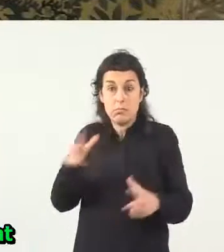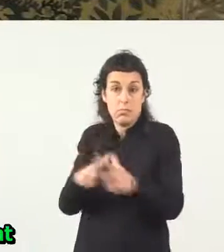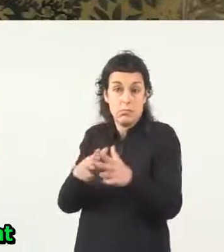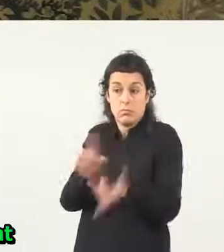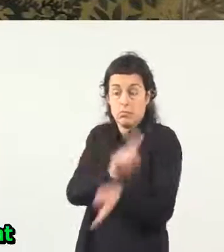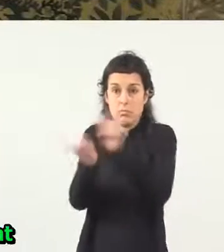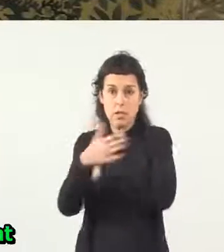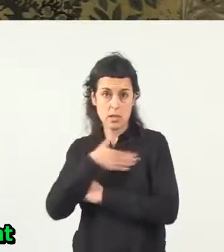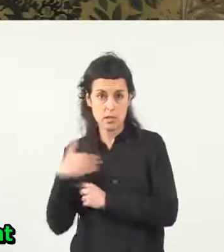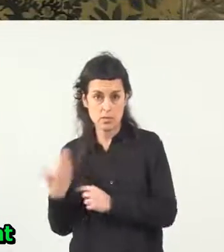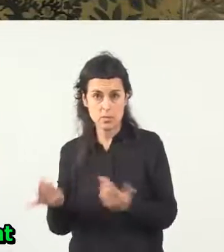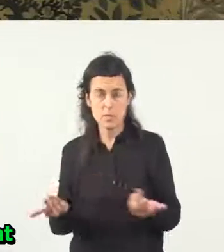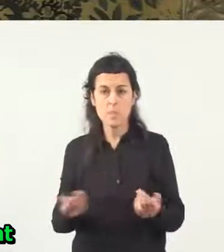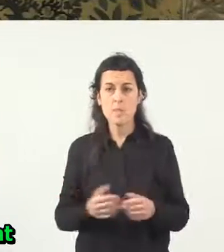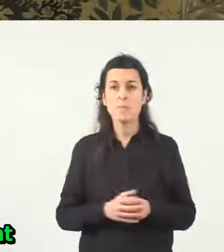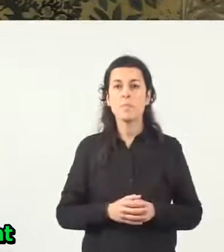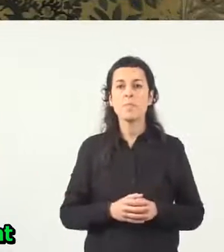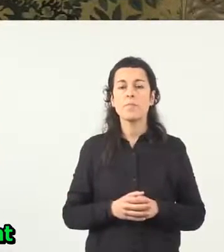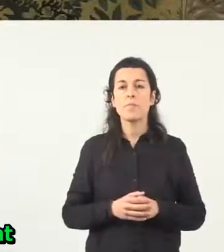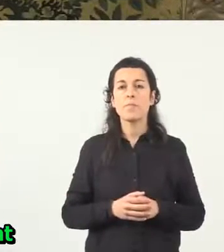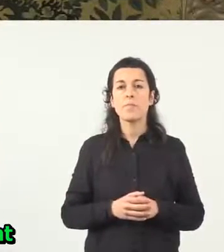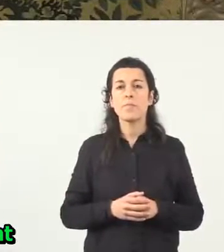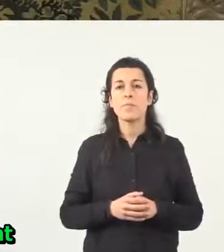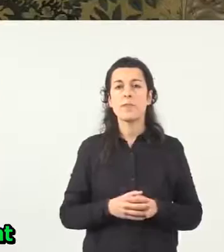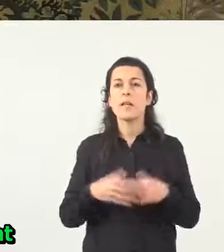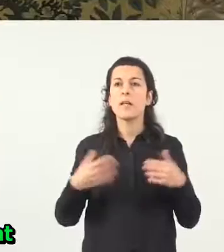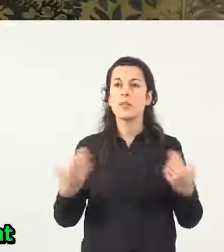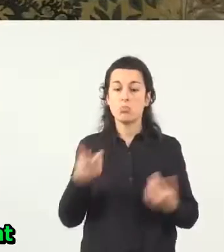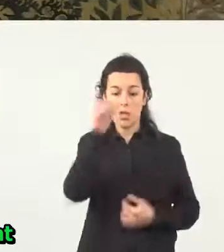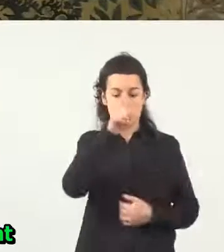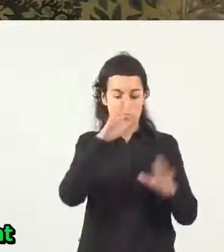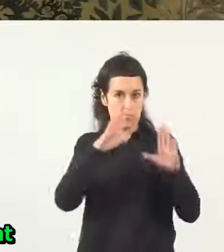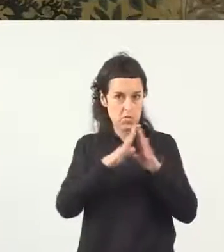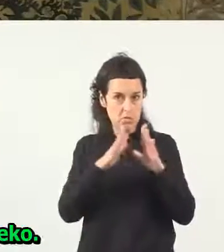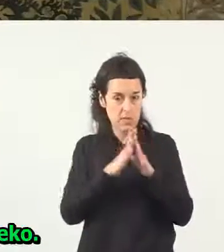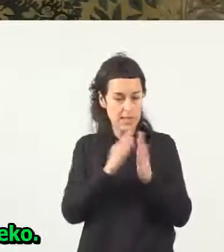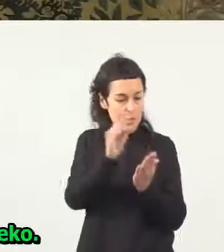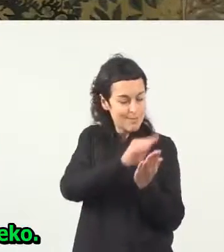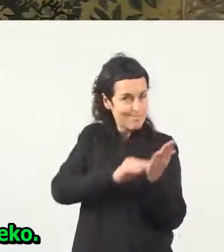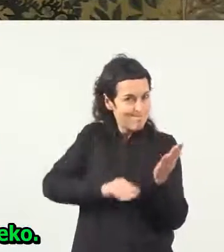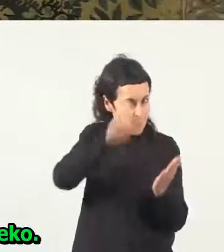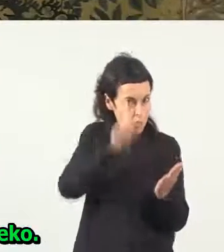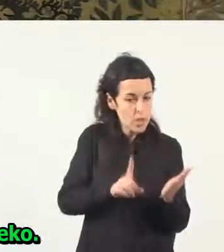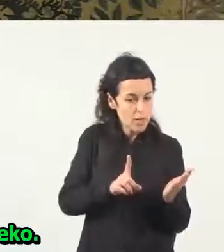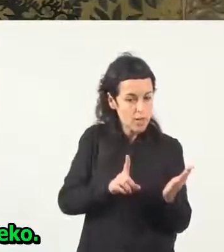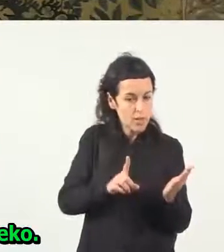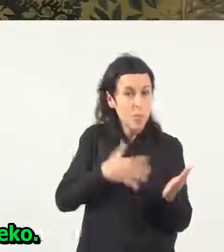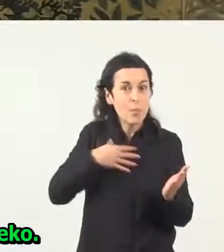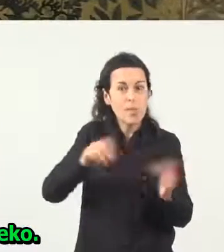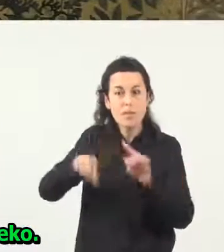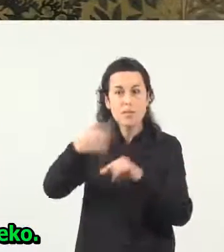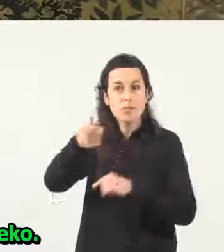gizartea. Orduan, karo, igual, idazteko kapaz ez dan feminista bat oso kapaz da herri